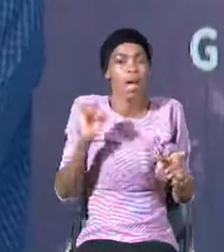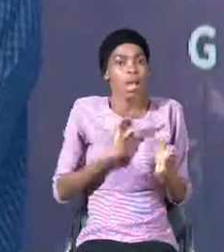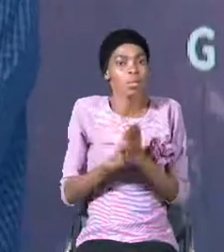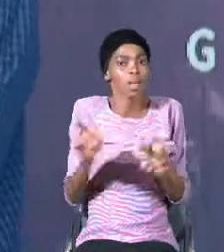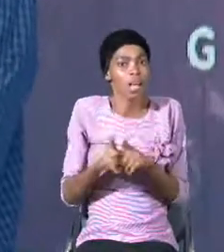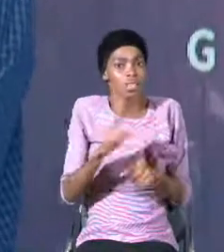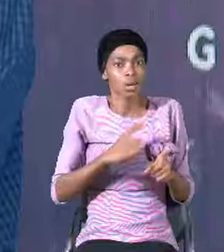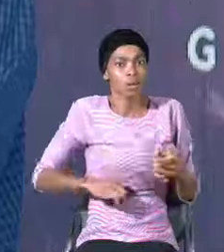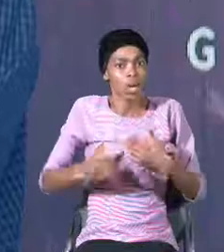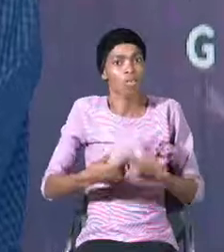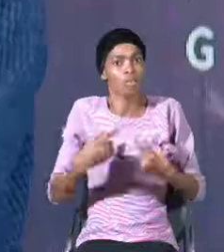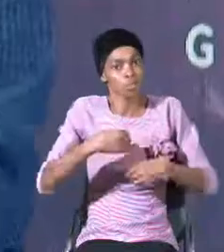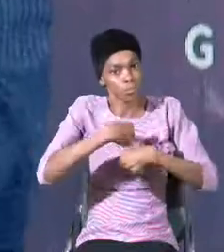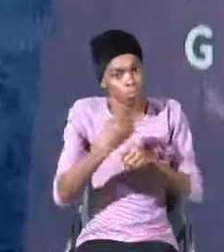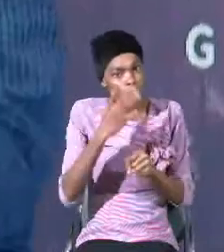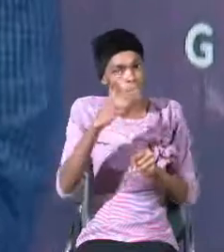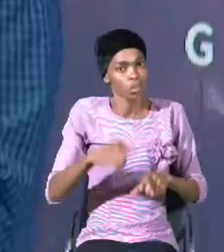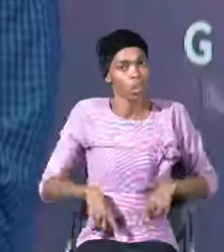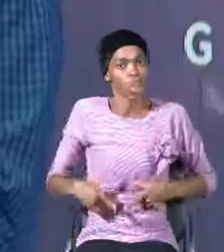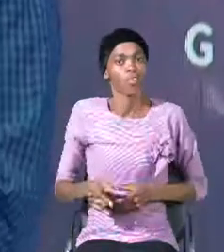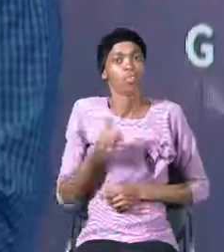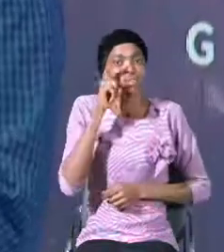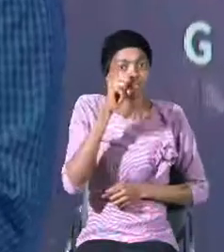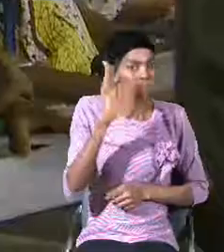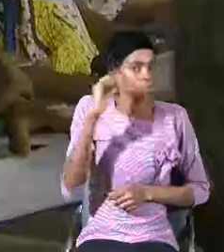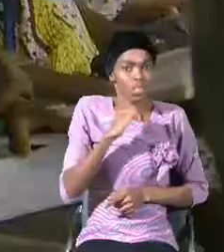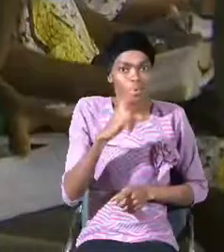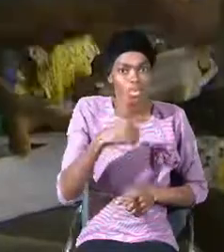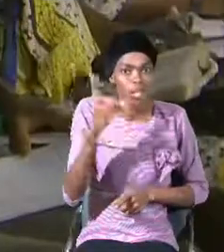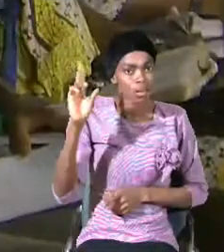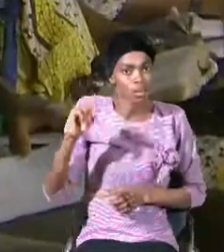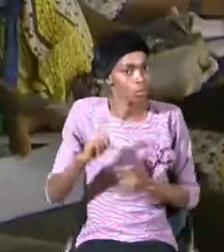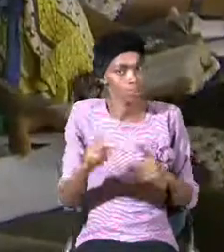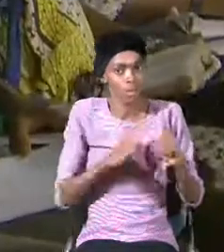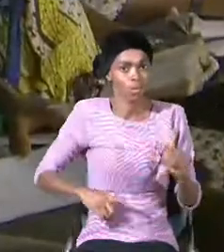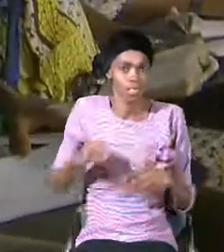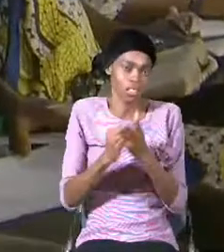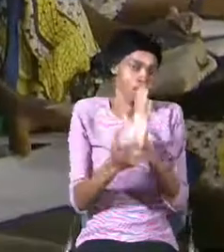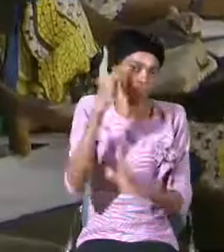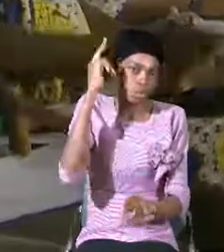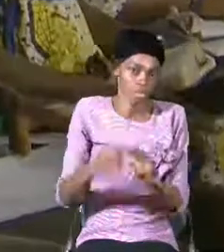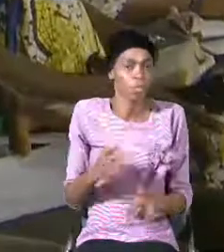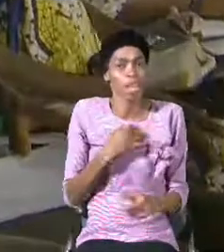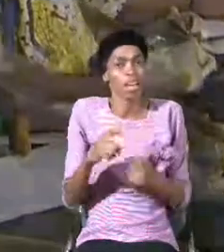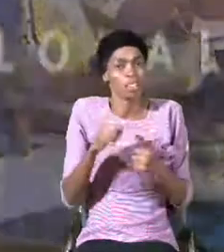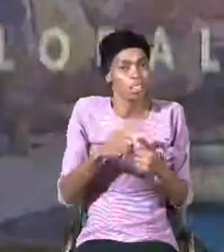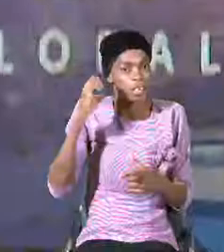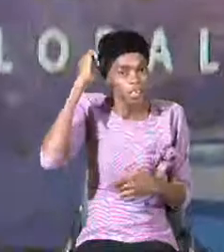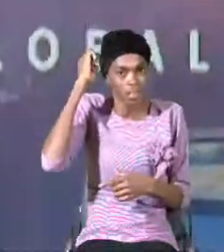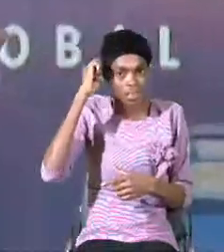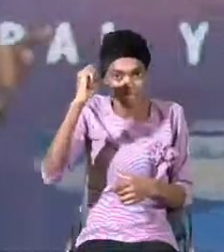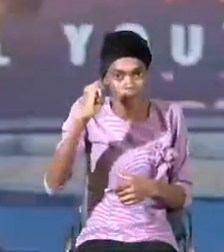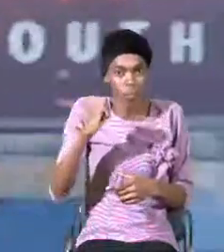te remodeler ta vie, je prie que tu ne dises pas non au Seigneur au nom de Jésus.